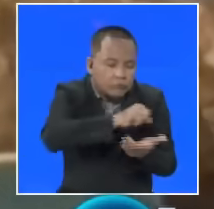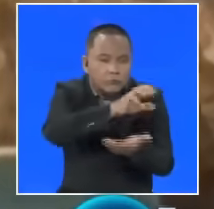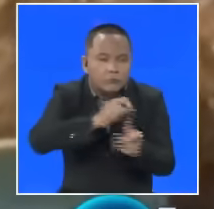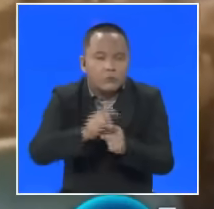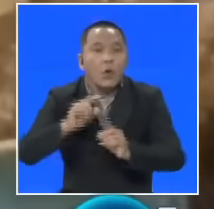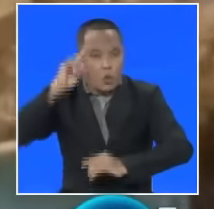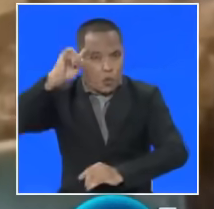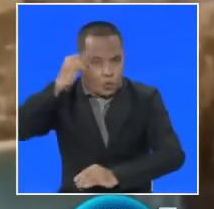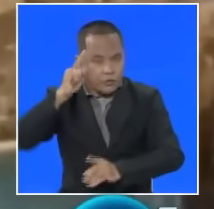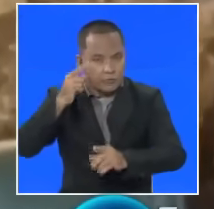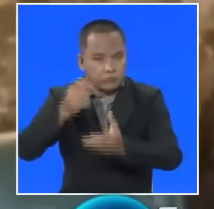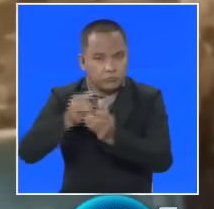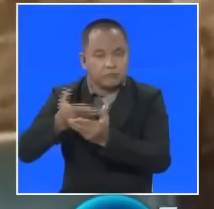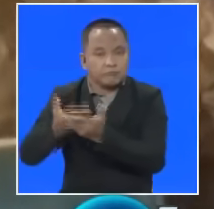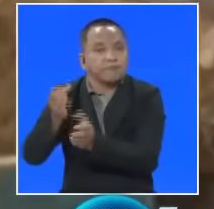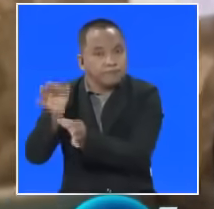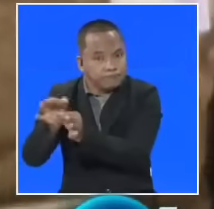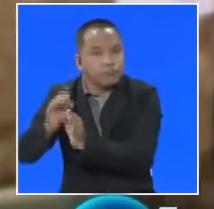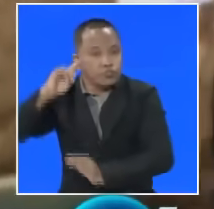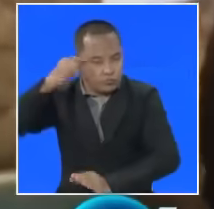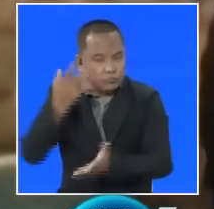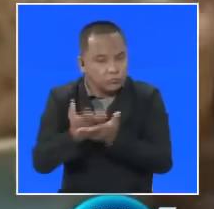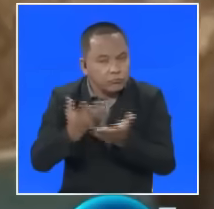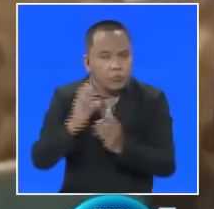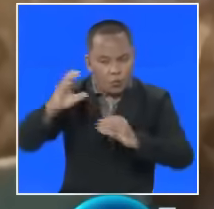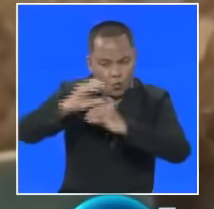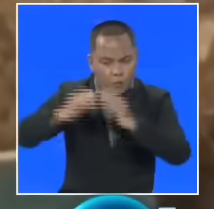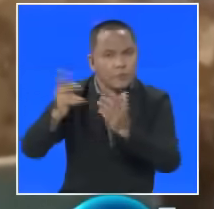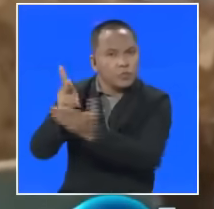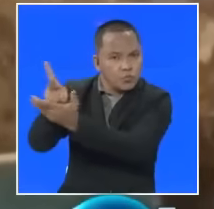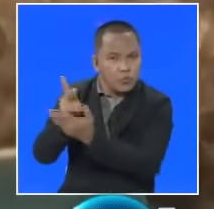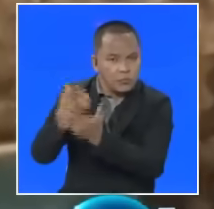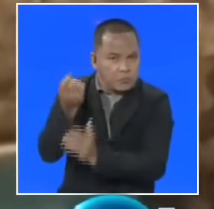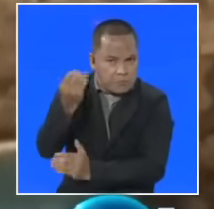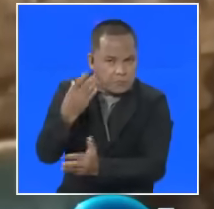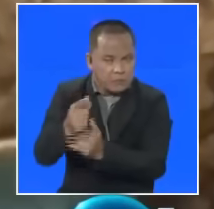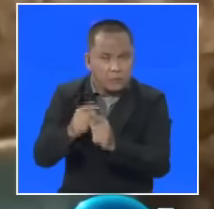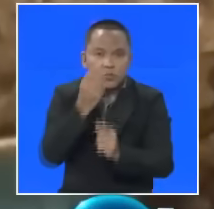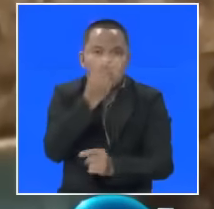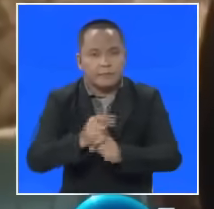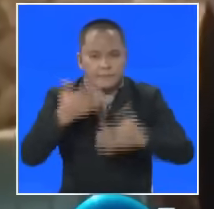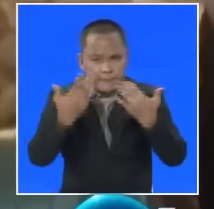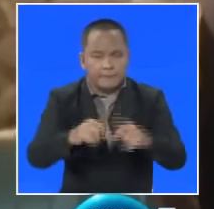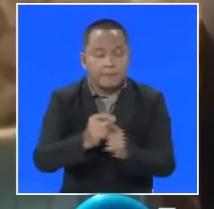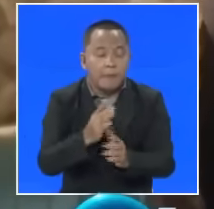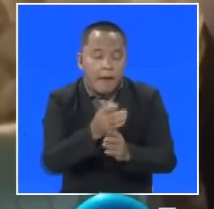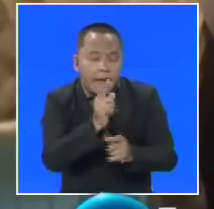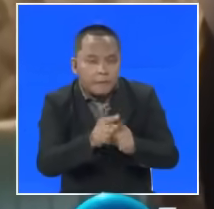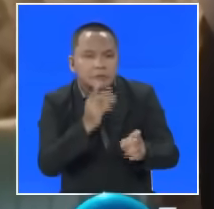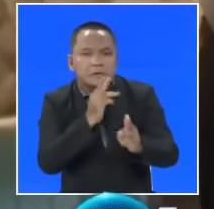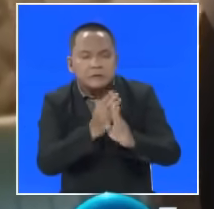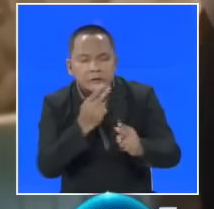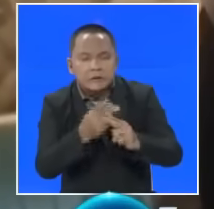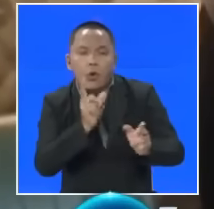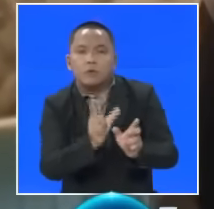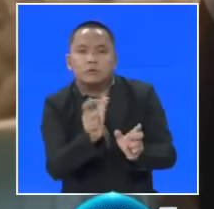างว่ารู้จักกันกับสถาบันการเงินสามารถเข้าถึงโครงการเงินกู้วงเงินสูงอัตราดอกเบี้ยต่ำดักแอบอ้างชื่อบุคคลส